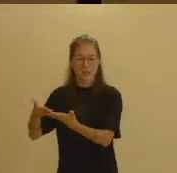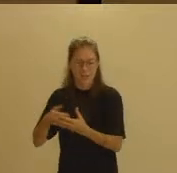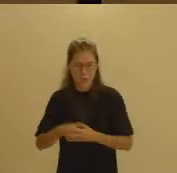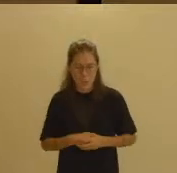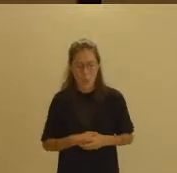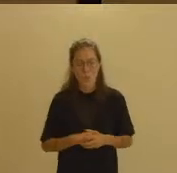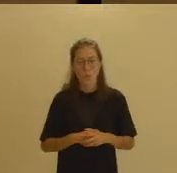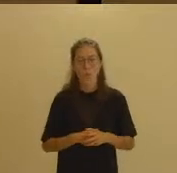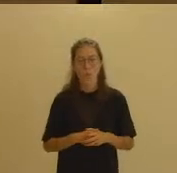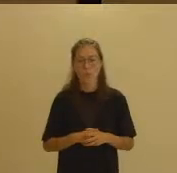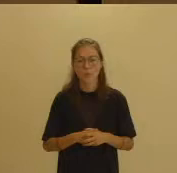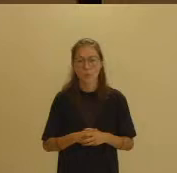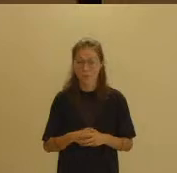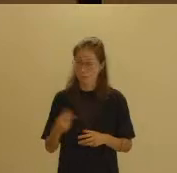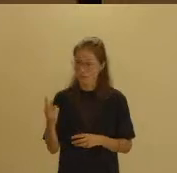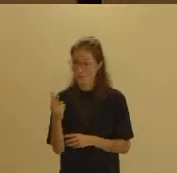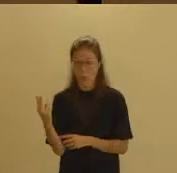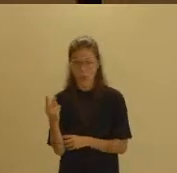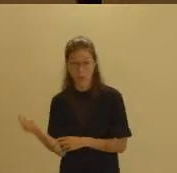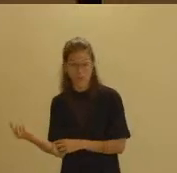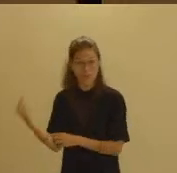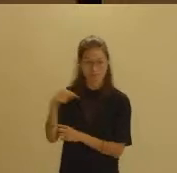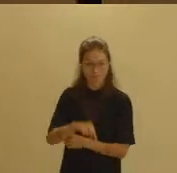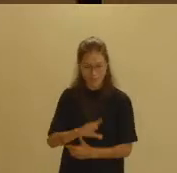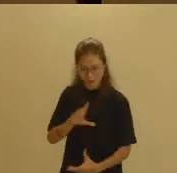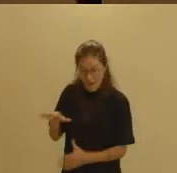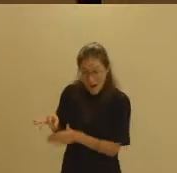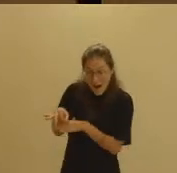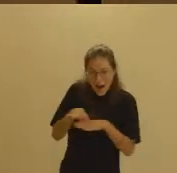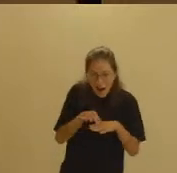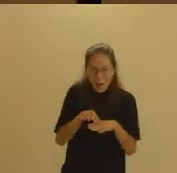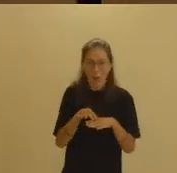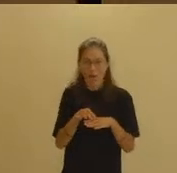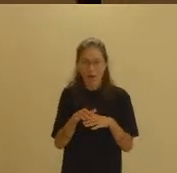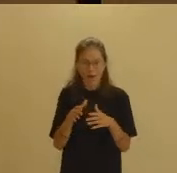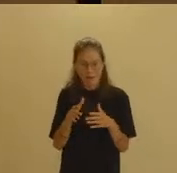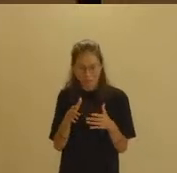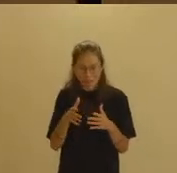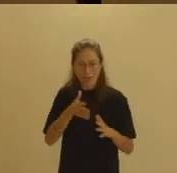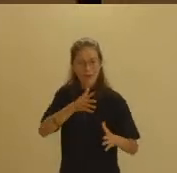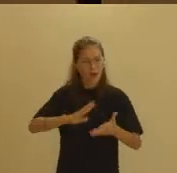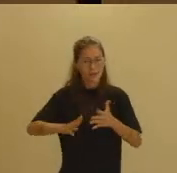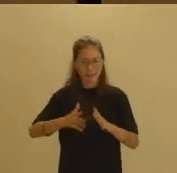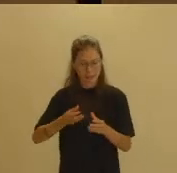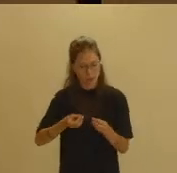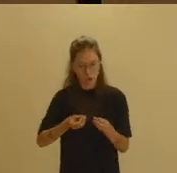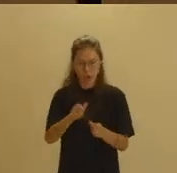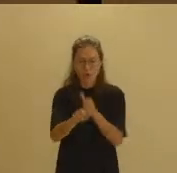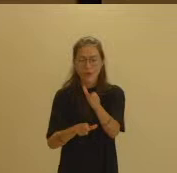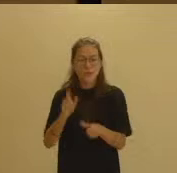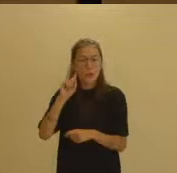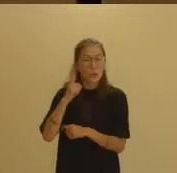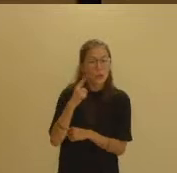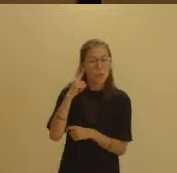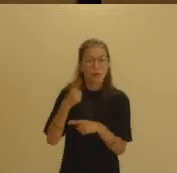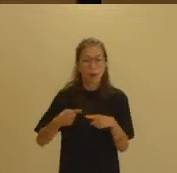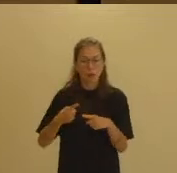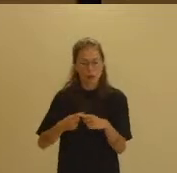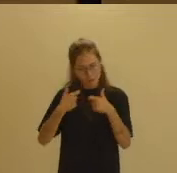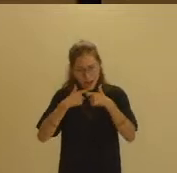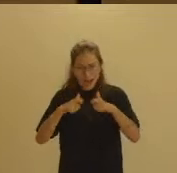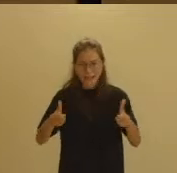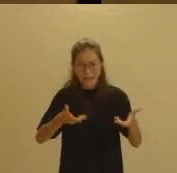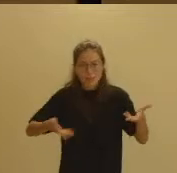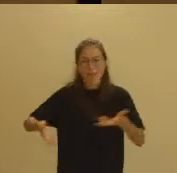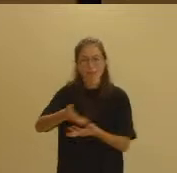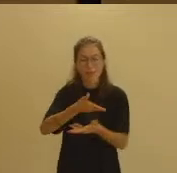Interprétation, qui nous accompagne dans ce dispositif permettant aux personnes sourdes et malentendantes de suivre les débats.